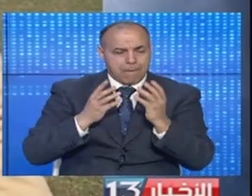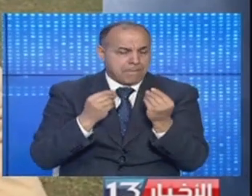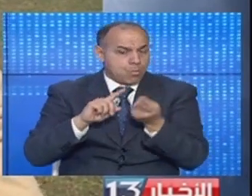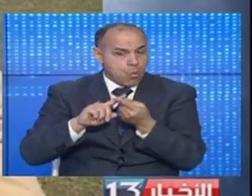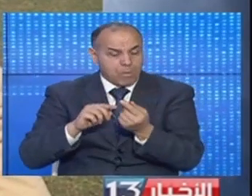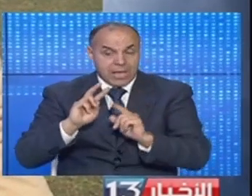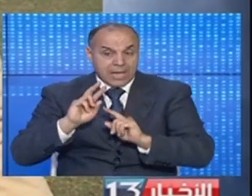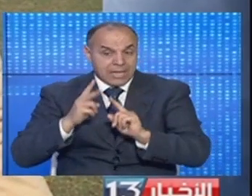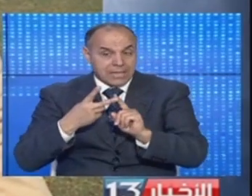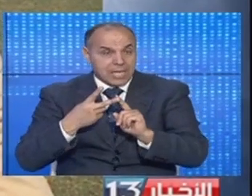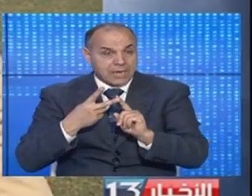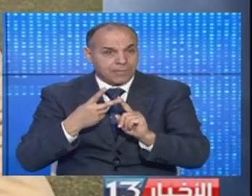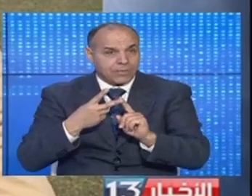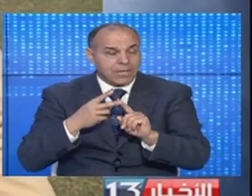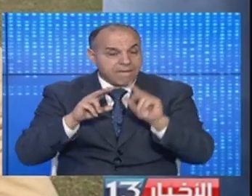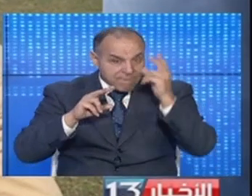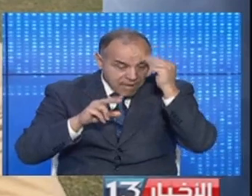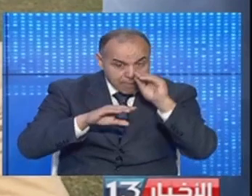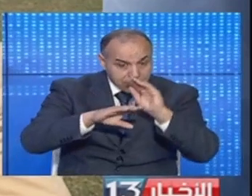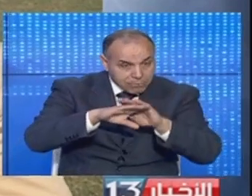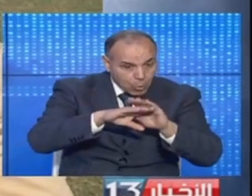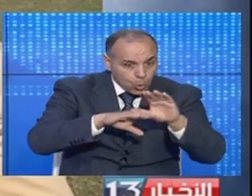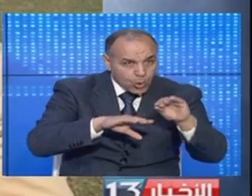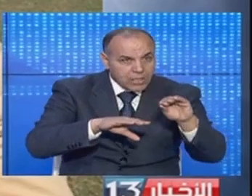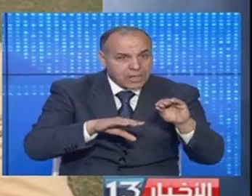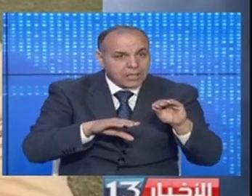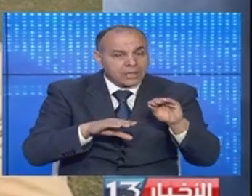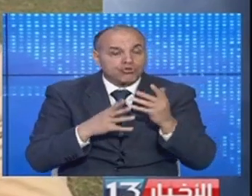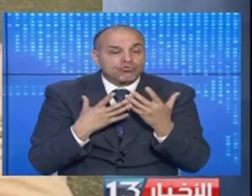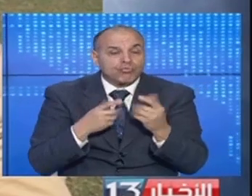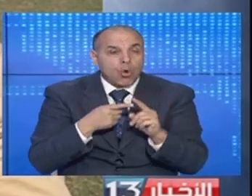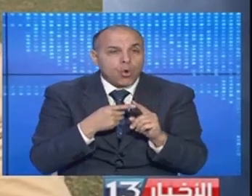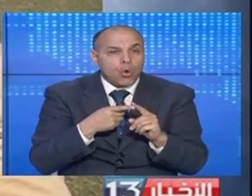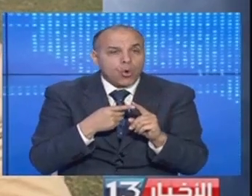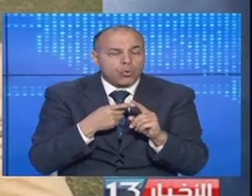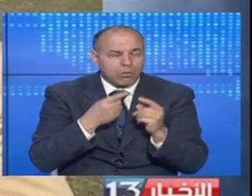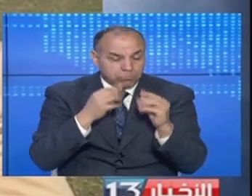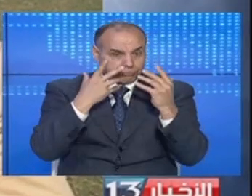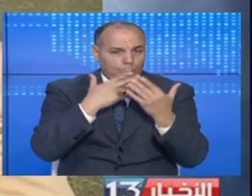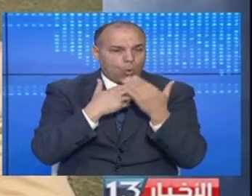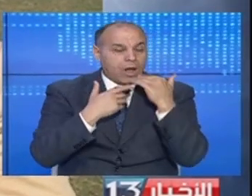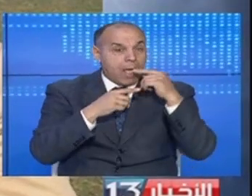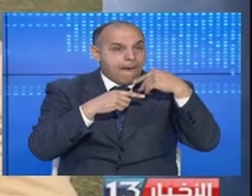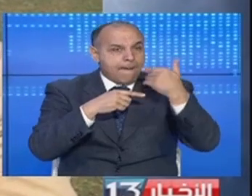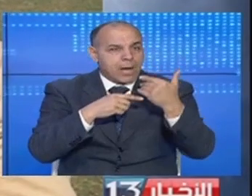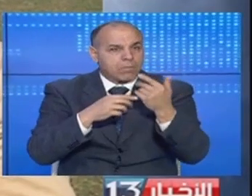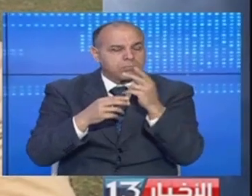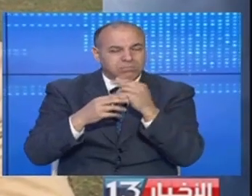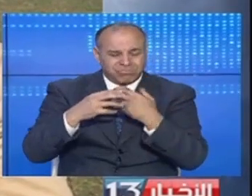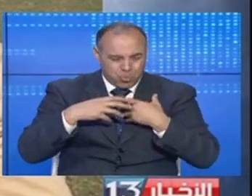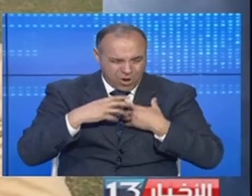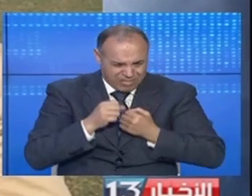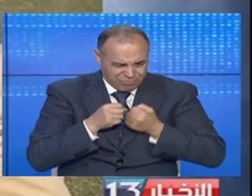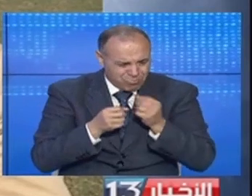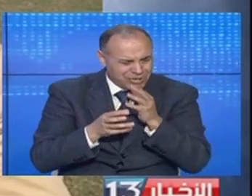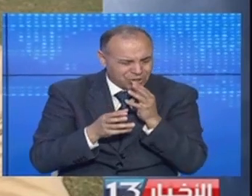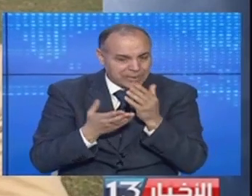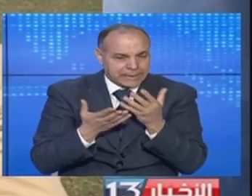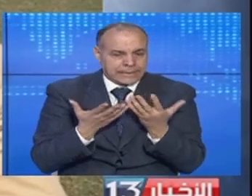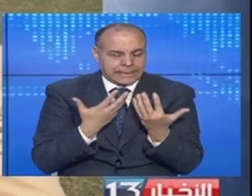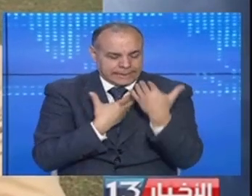ثاني حاجه انه لازم يفهموا اللي المثنى برده الفعل وبالتالي عدم رده الفعل بالطريقه